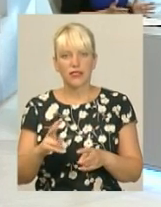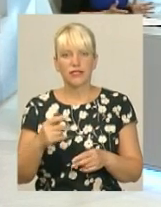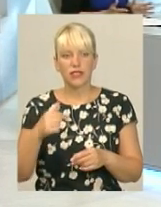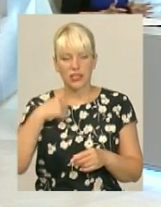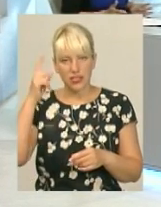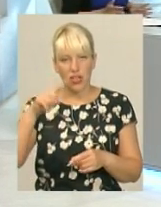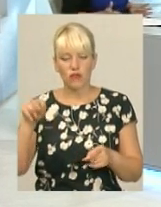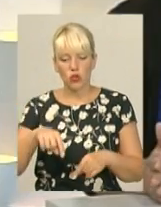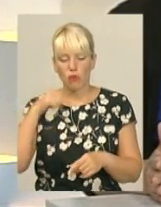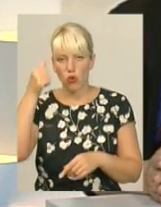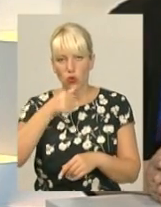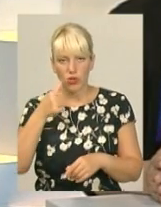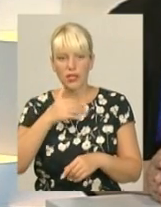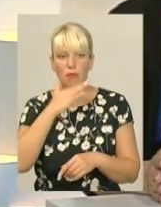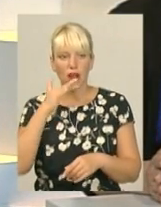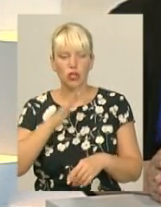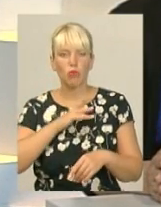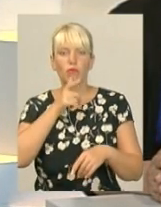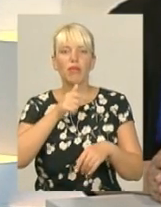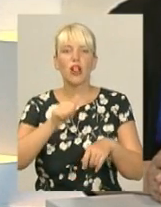року запустили багато пілотних проєктів, так?